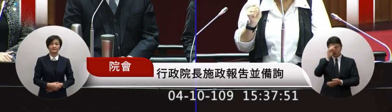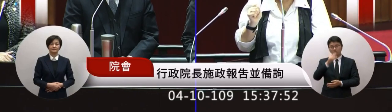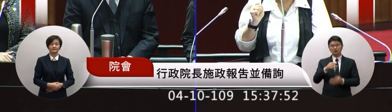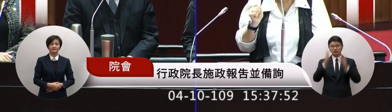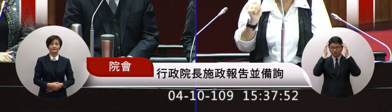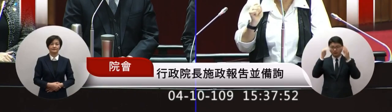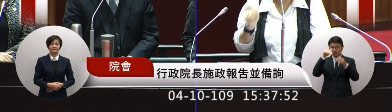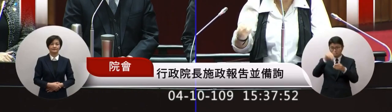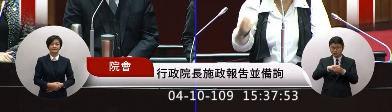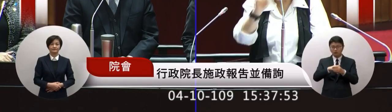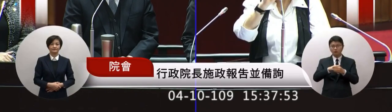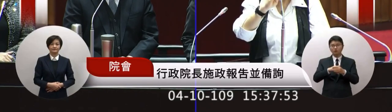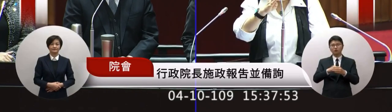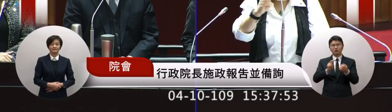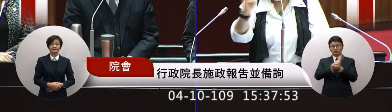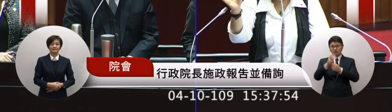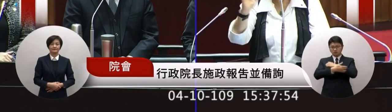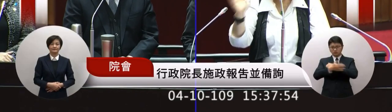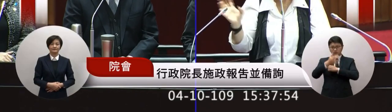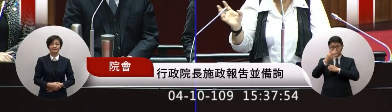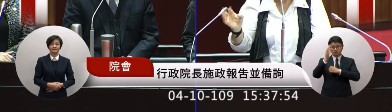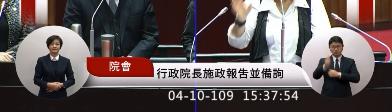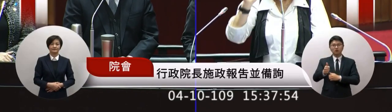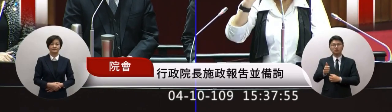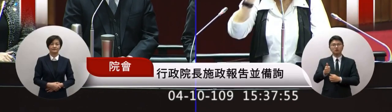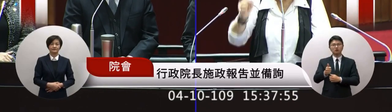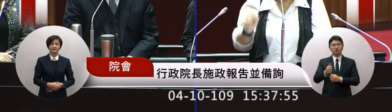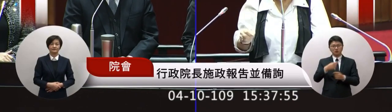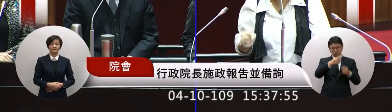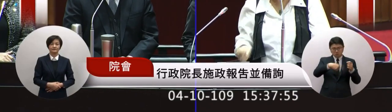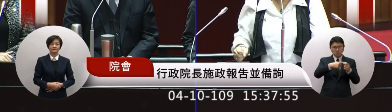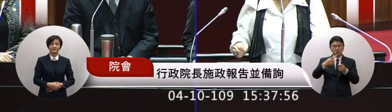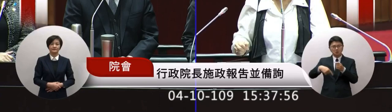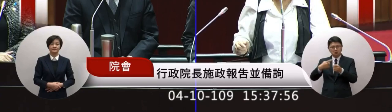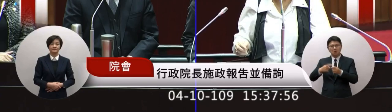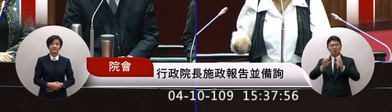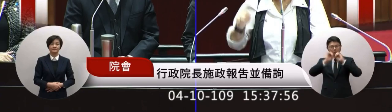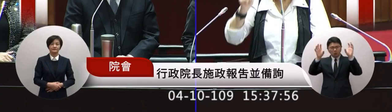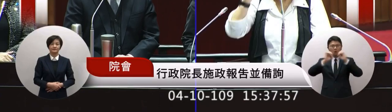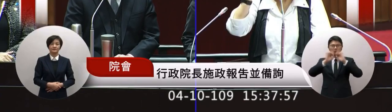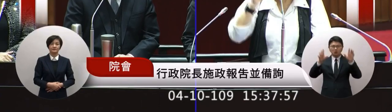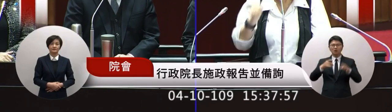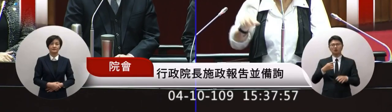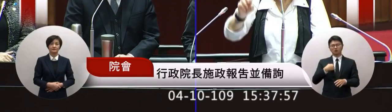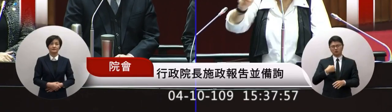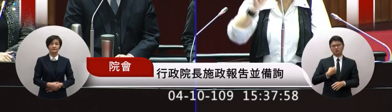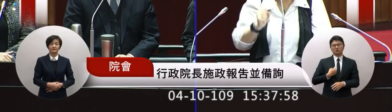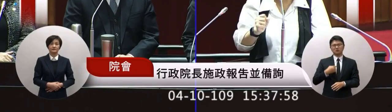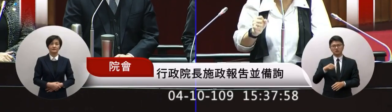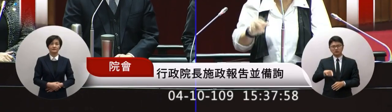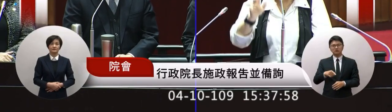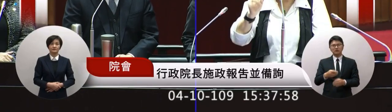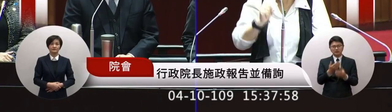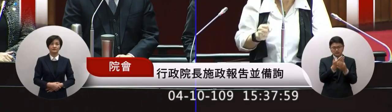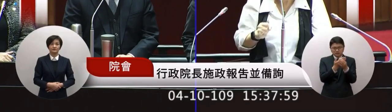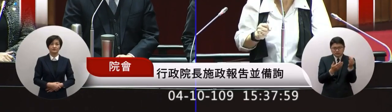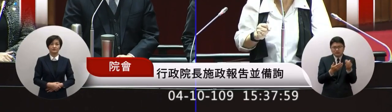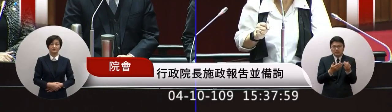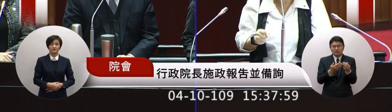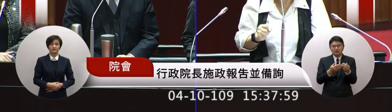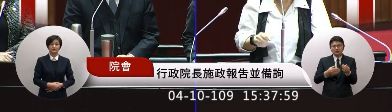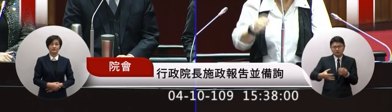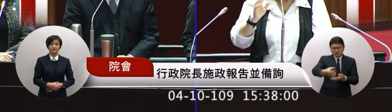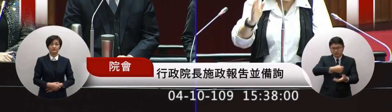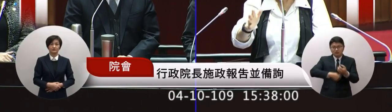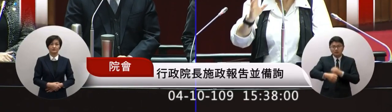投县林明珍县长每一当哦弄出来话说啊，我们那个采茶的啦哈，我们的农业